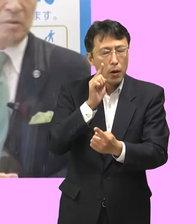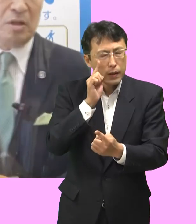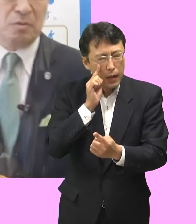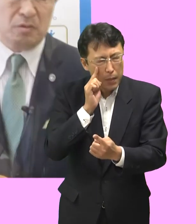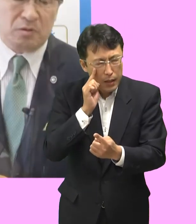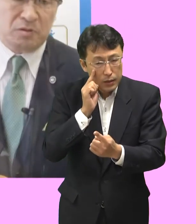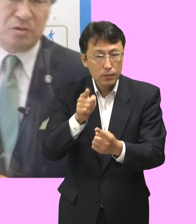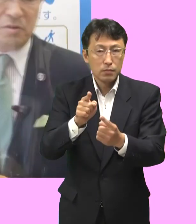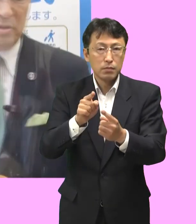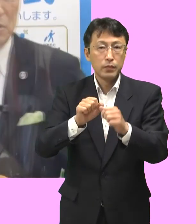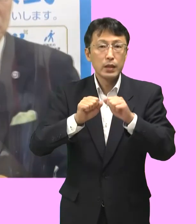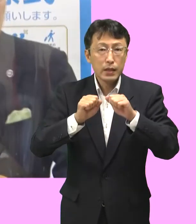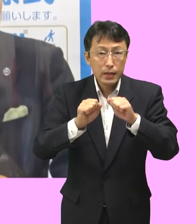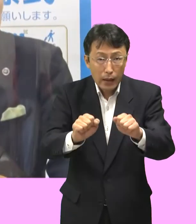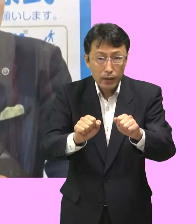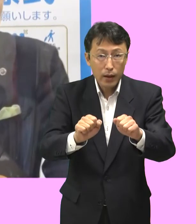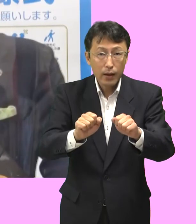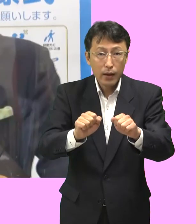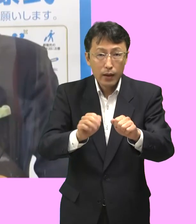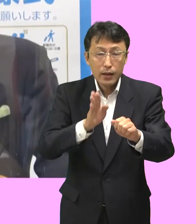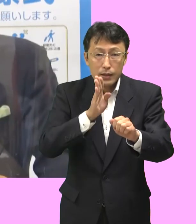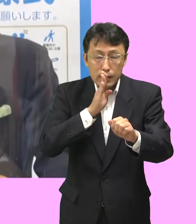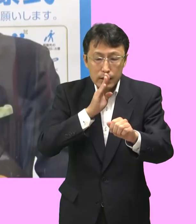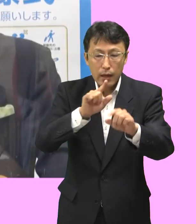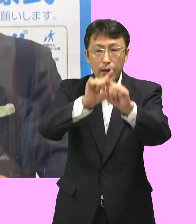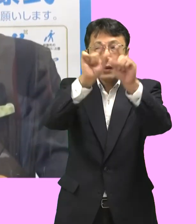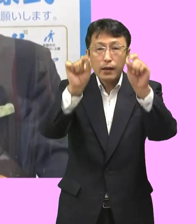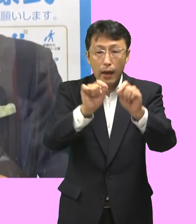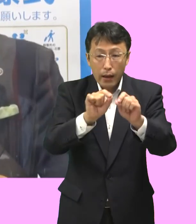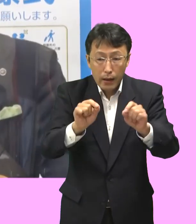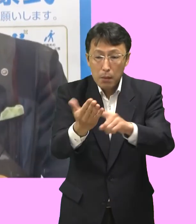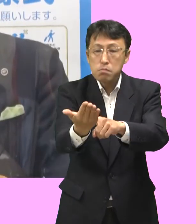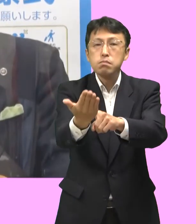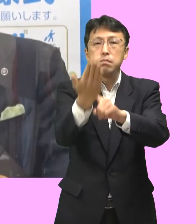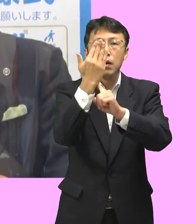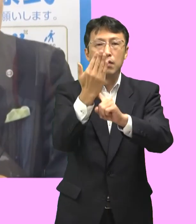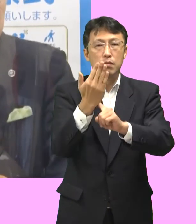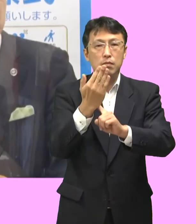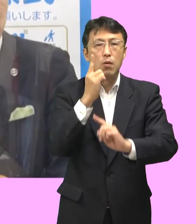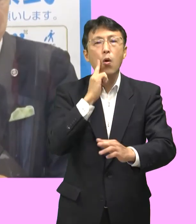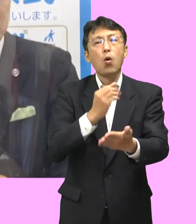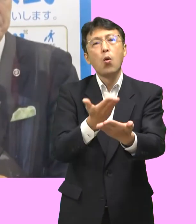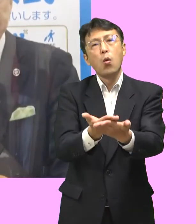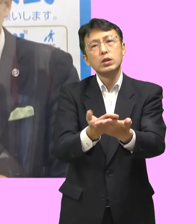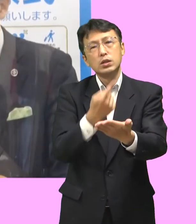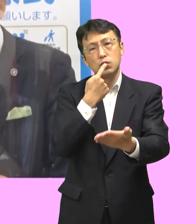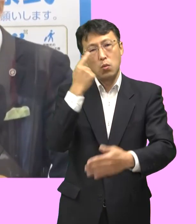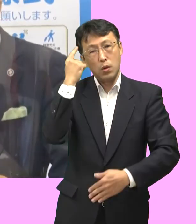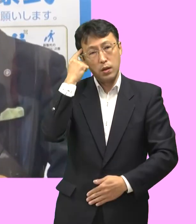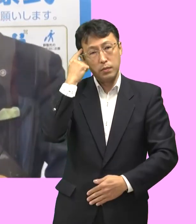ような実証試験というか、そういうのをぜひやっていただきたいなというふうに考えております。 はい、ありがとうございます。